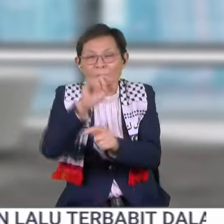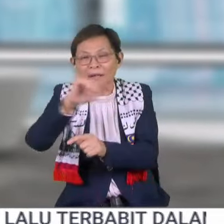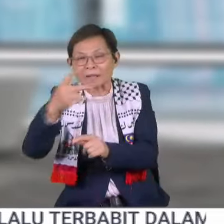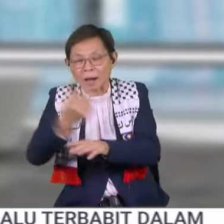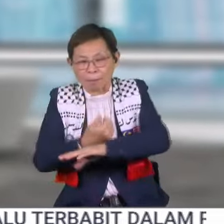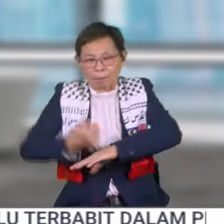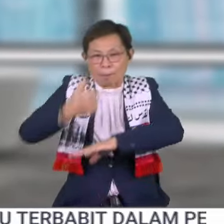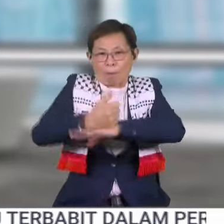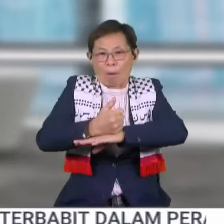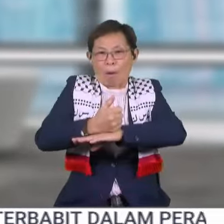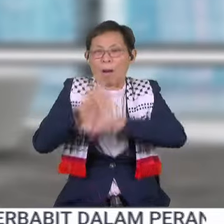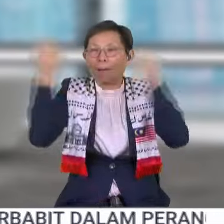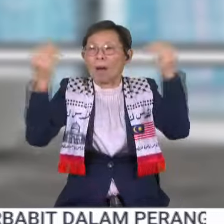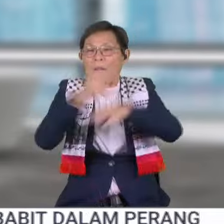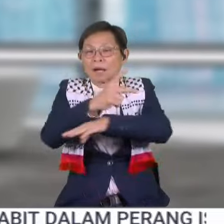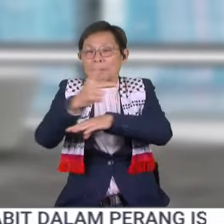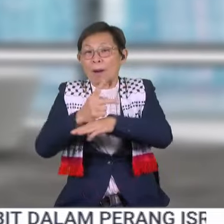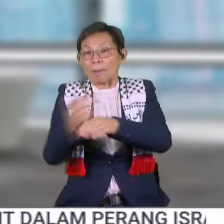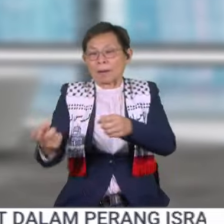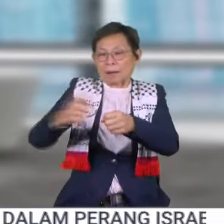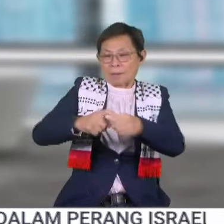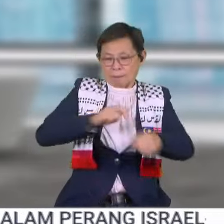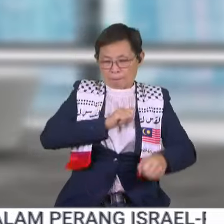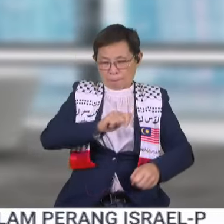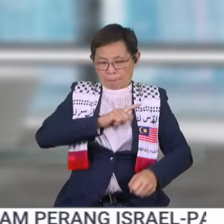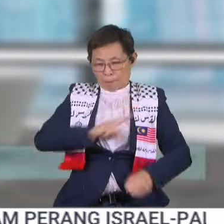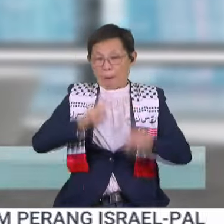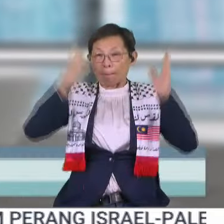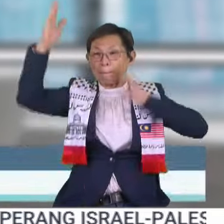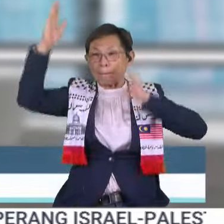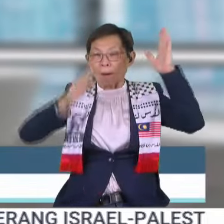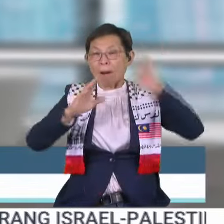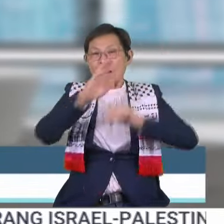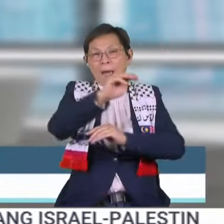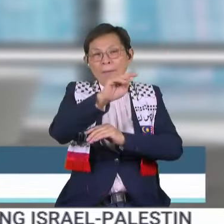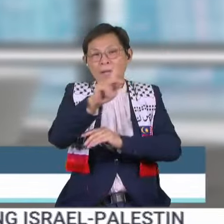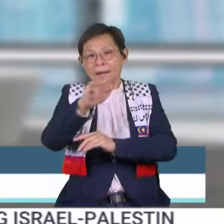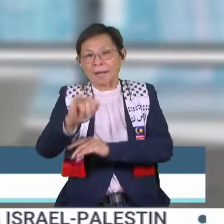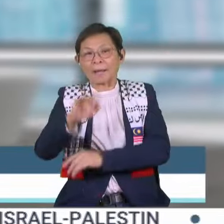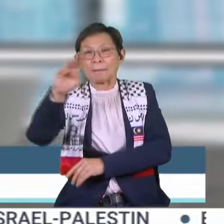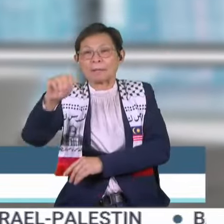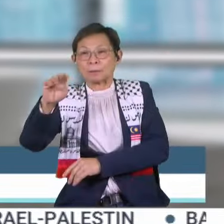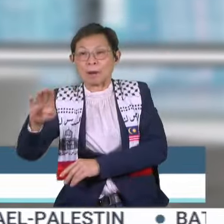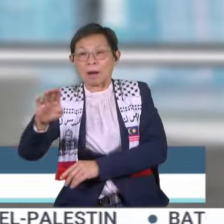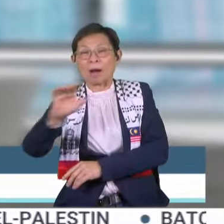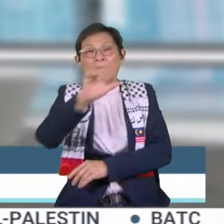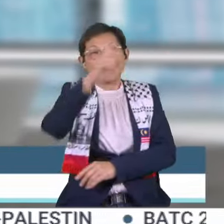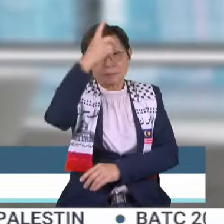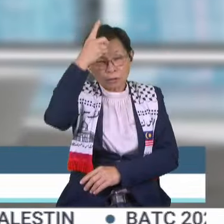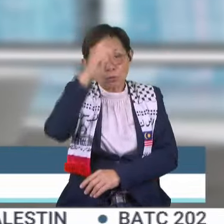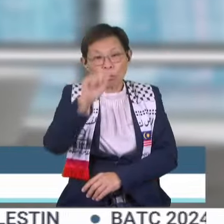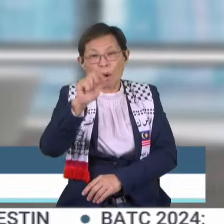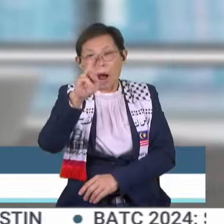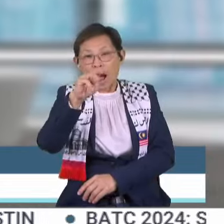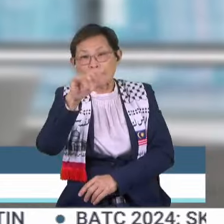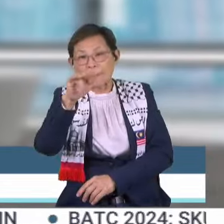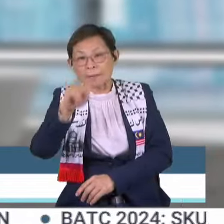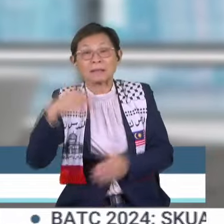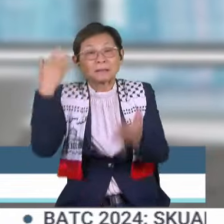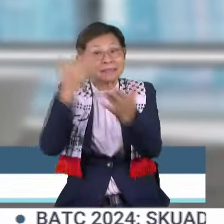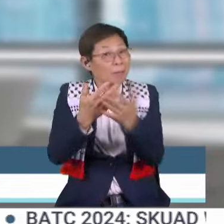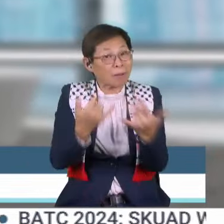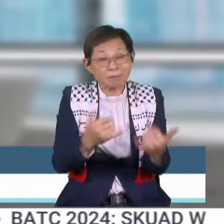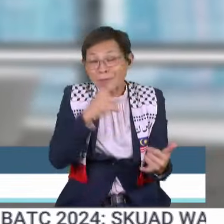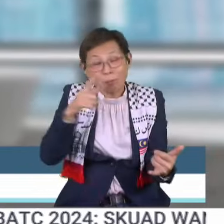dibentuk Majlis kebangsaan bagi hal ehwal agama Islam Malaysia mki menteri besar Datuk Seri amnuddin Harun berkata setakat ini